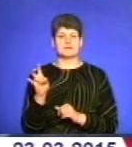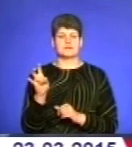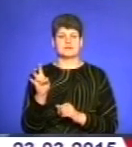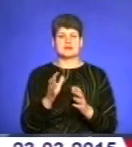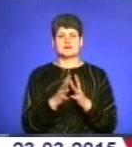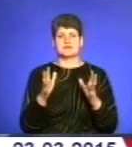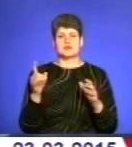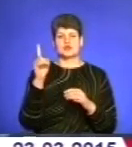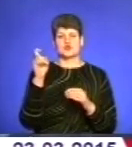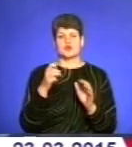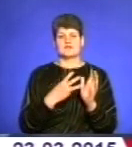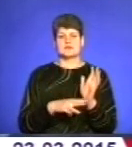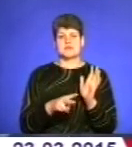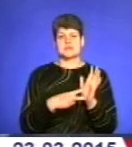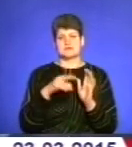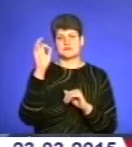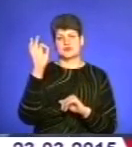зріс на 187%.